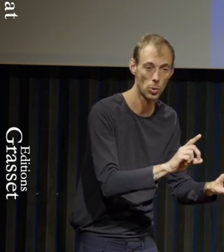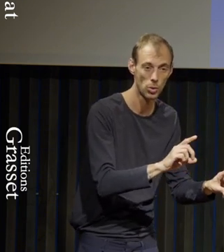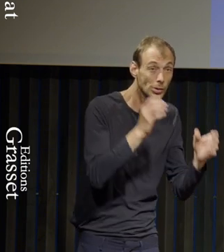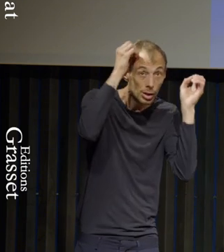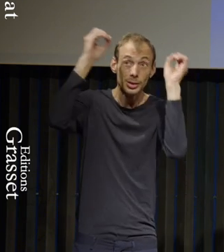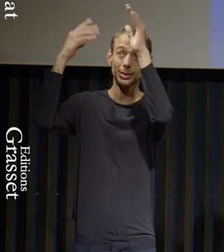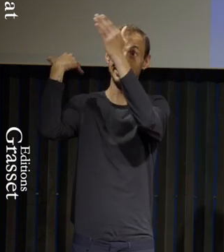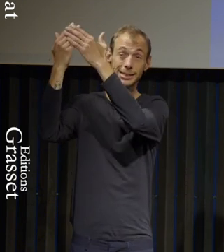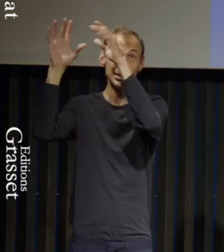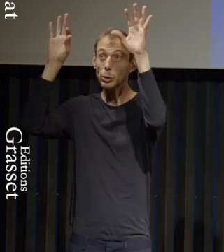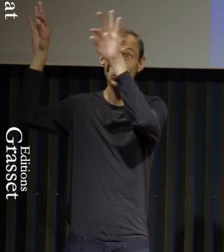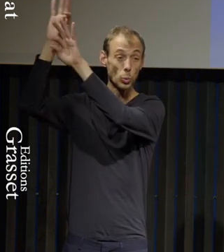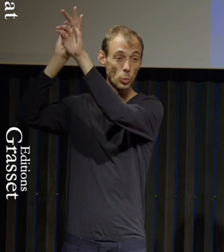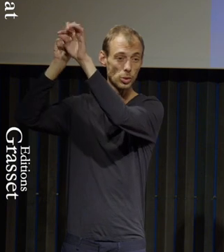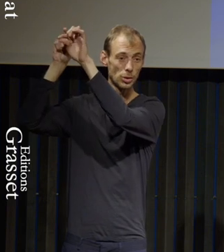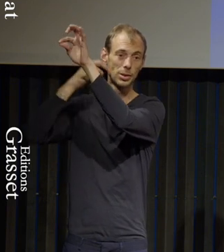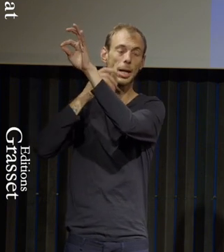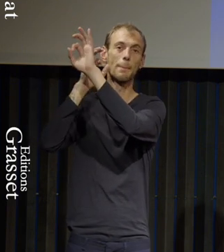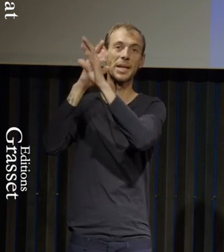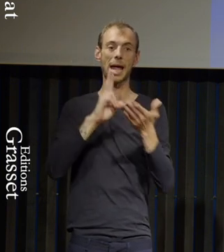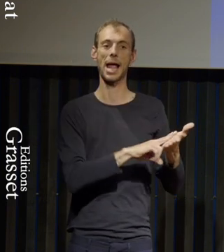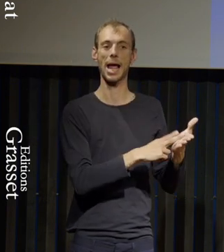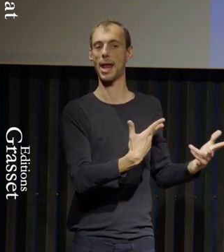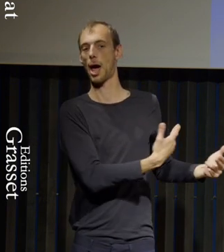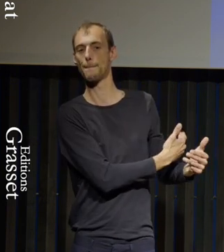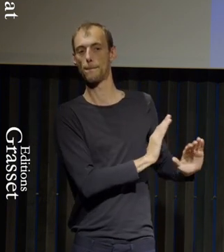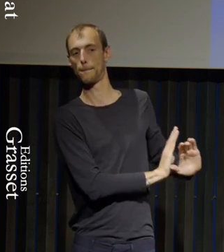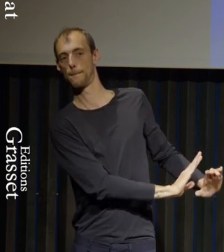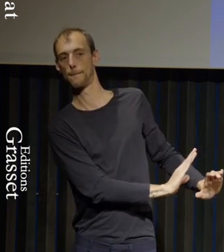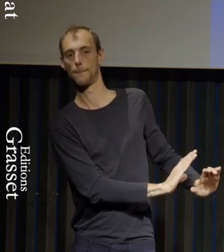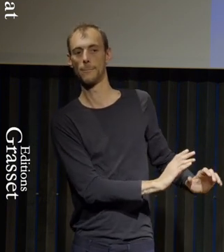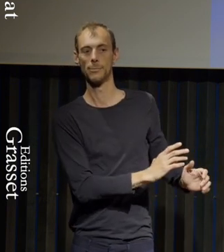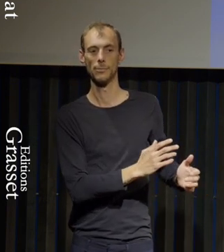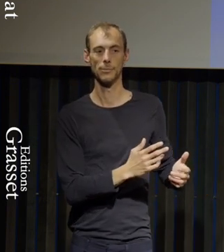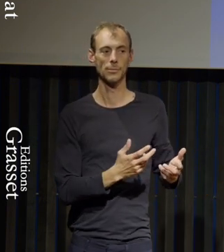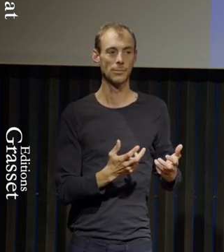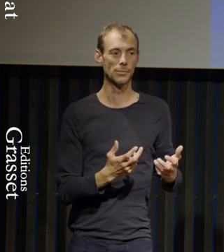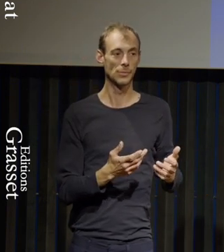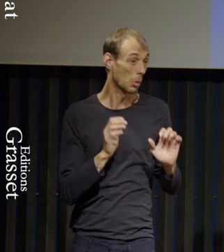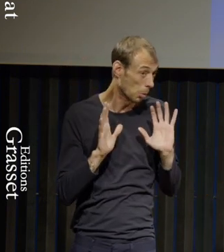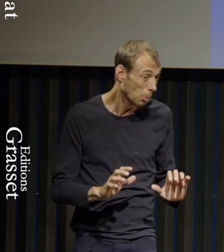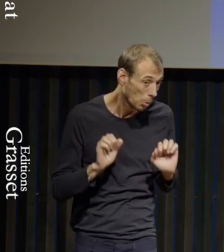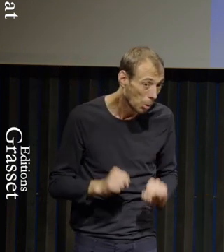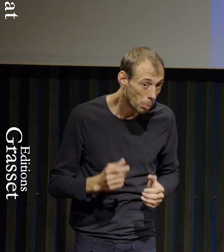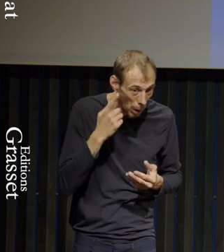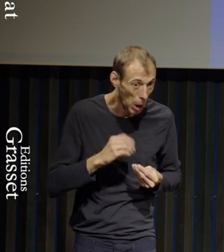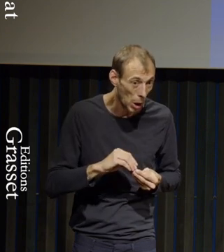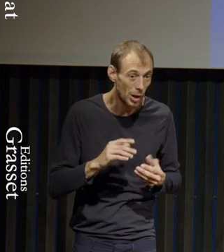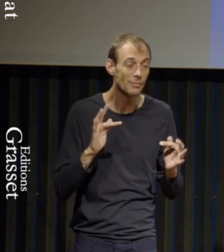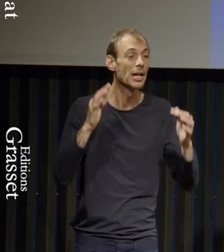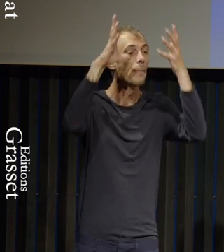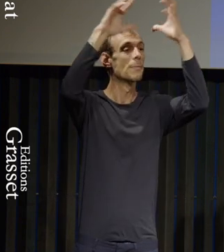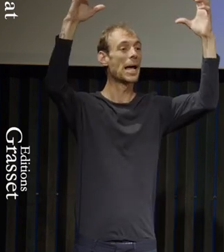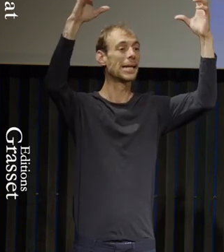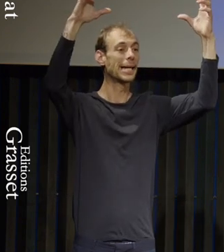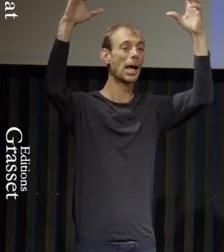réel. On peut presque se demander si la chute du paradis, ça n'est pas ça en fait. Ça n'est pas avoir perdu l'accès